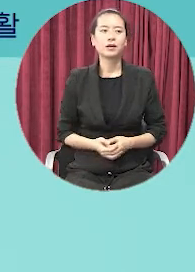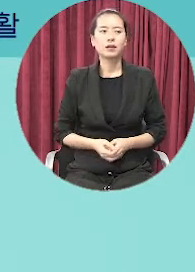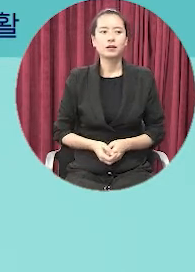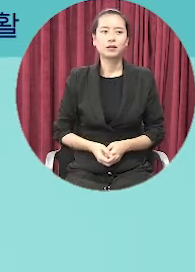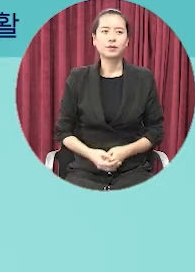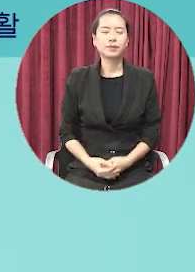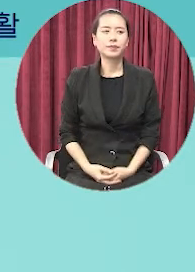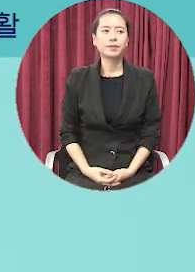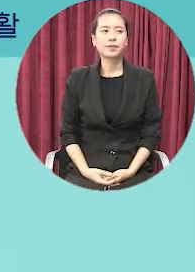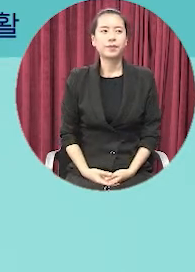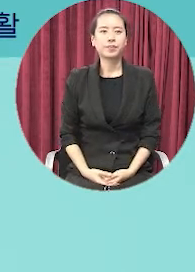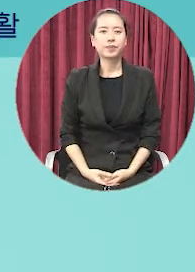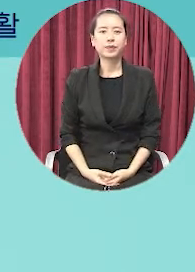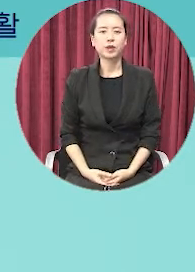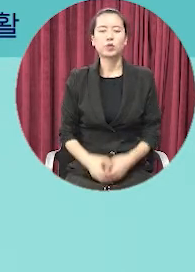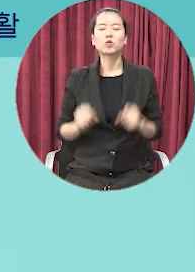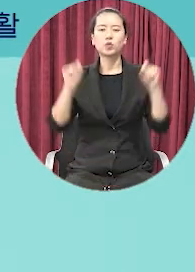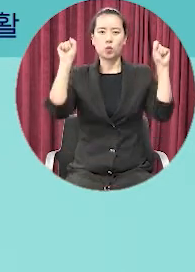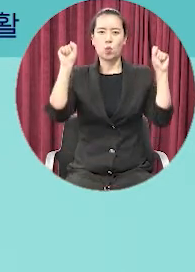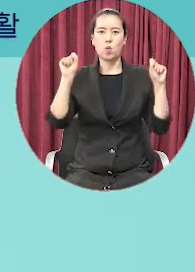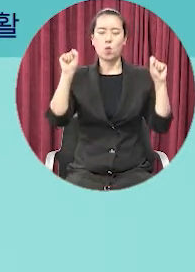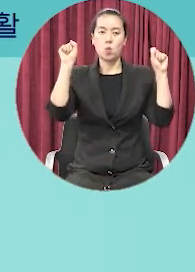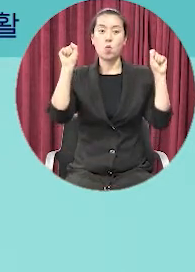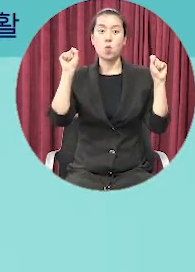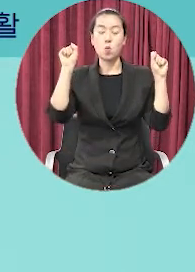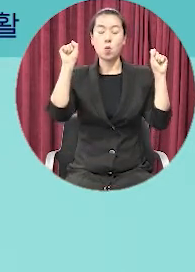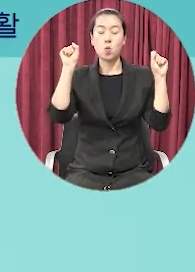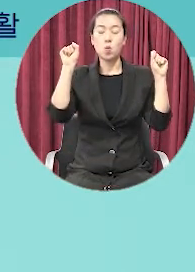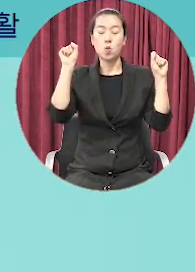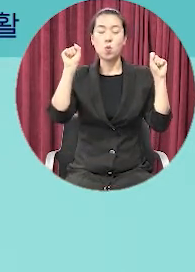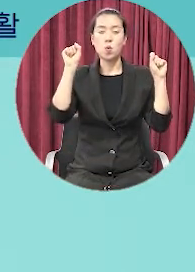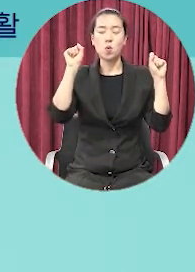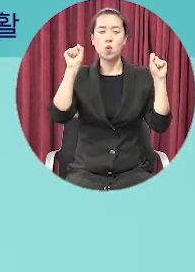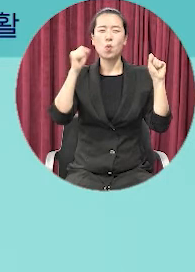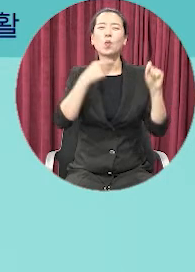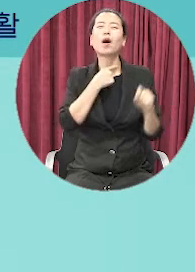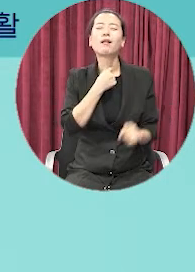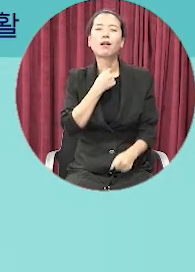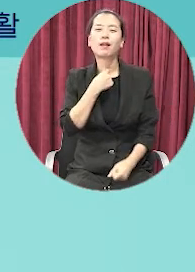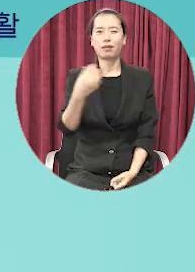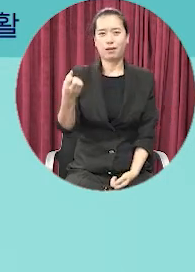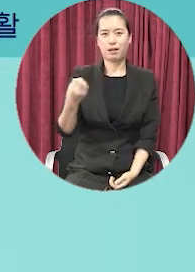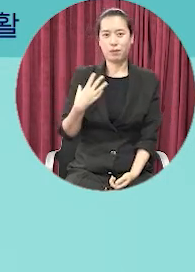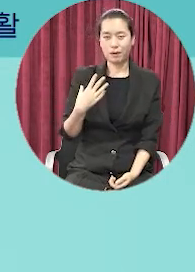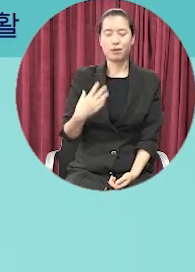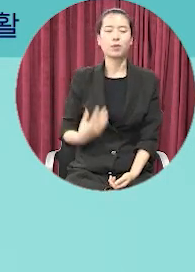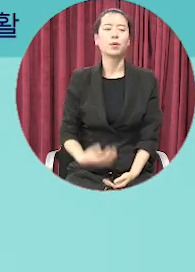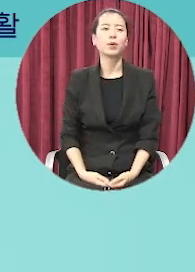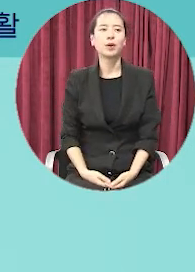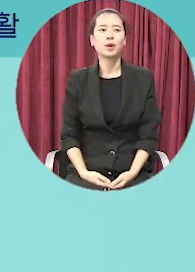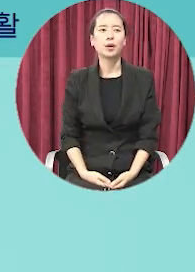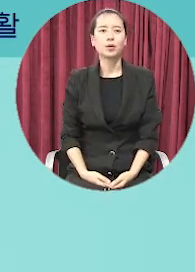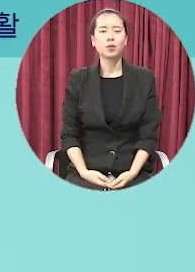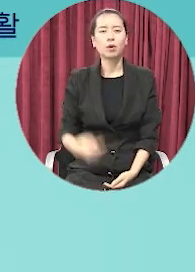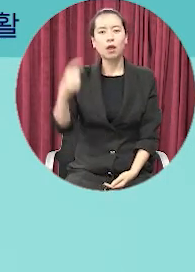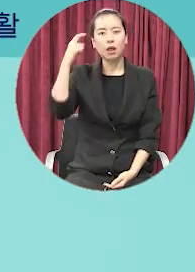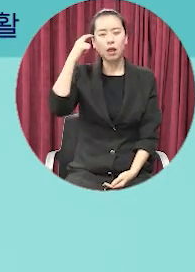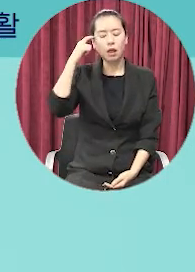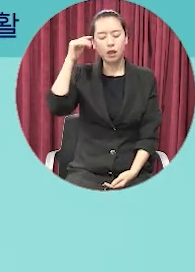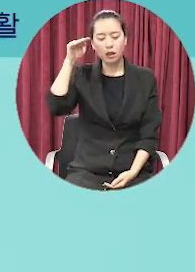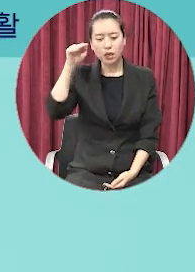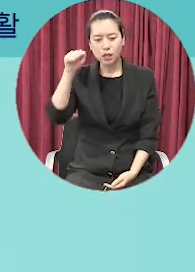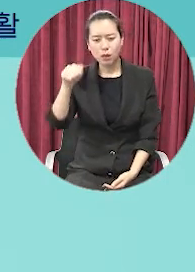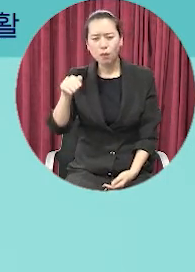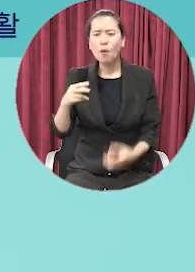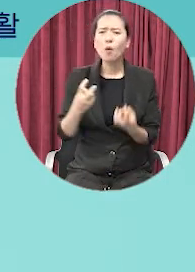그 운동 관련된 그런 요구가 많았고, 또 여러 가지 그 인지 저하에 대해서 어떻게 대처를